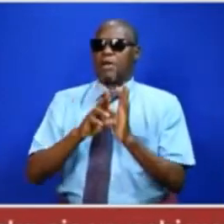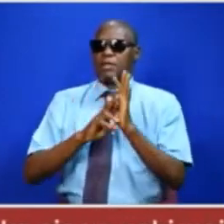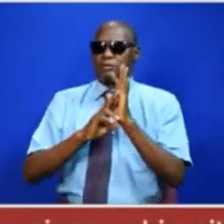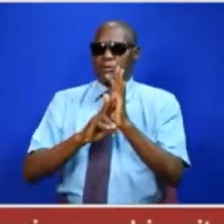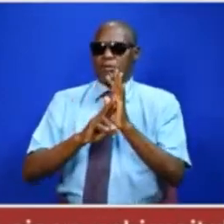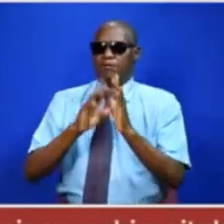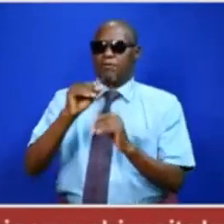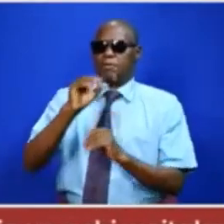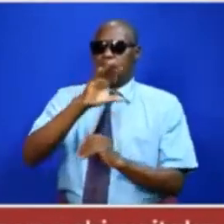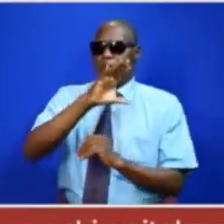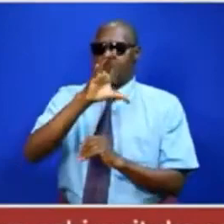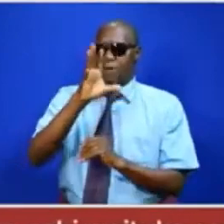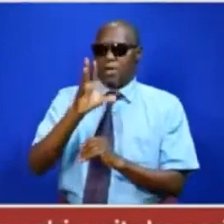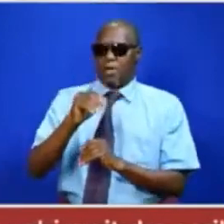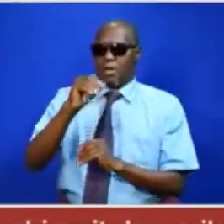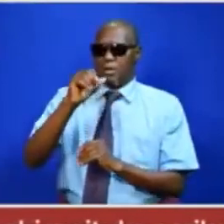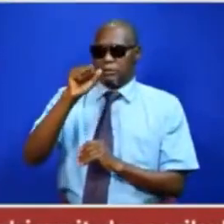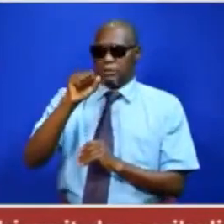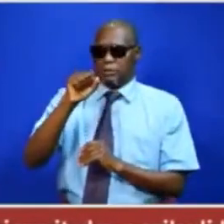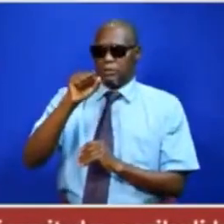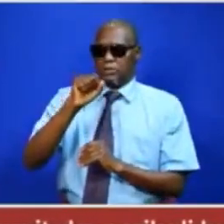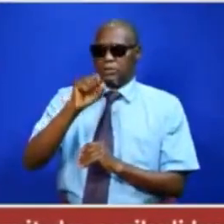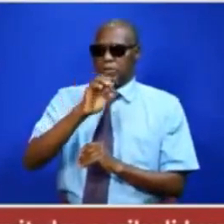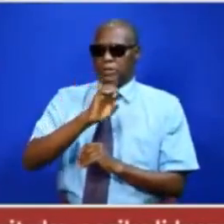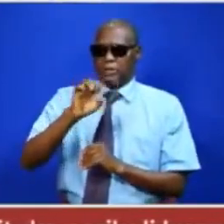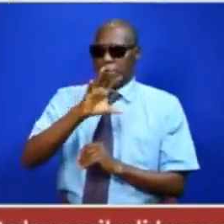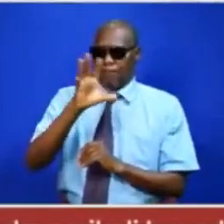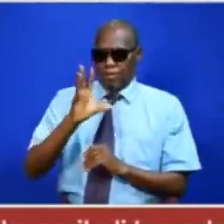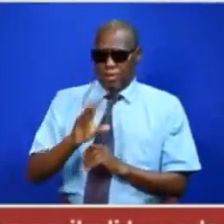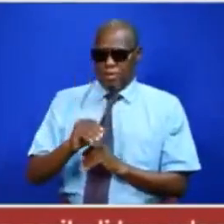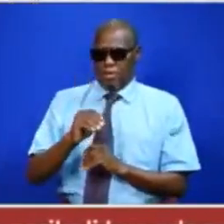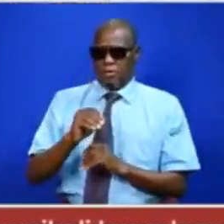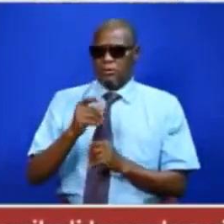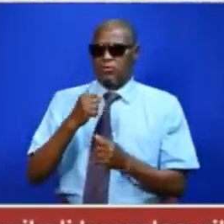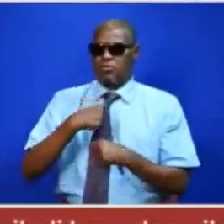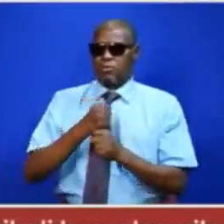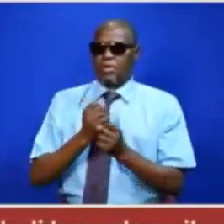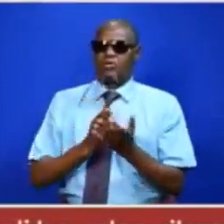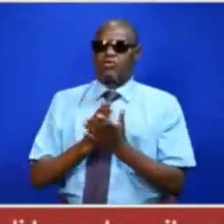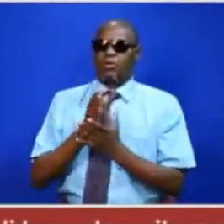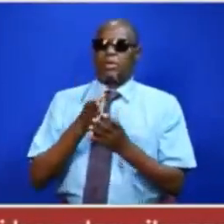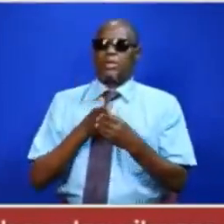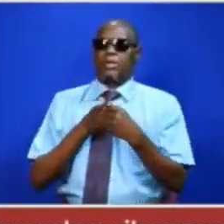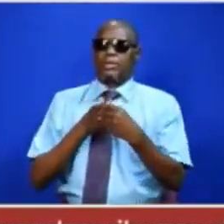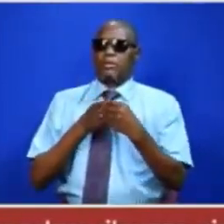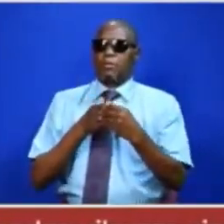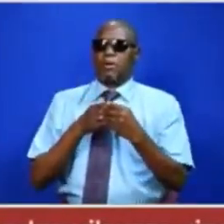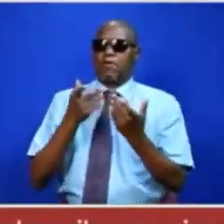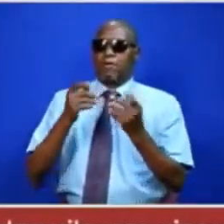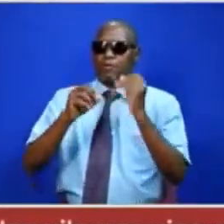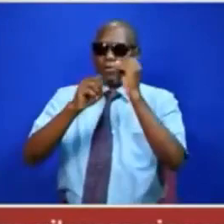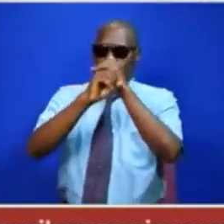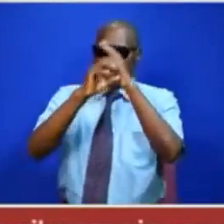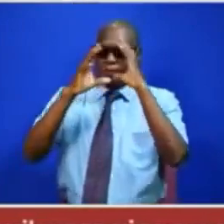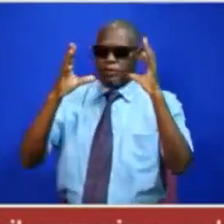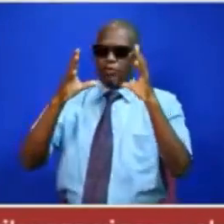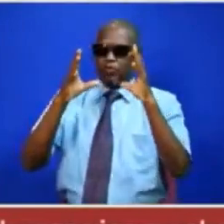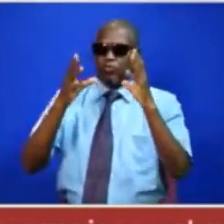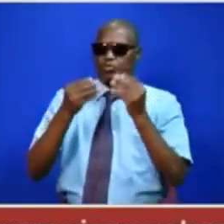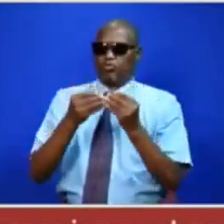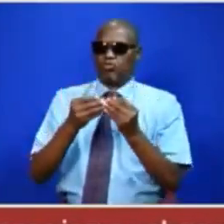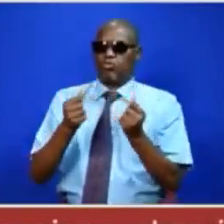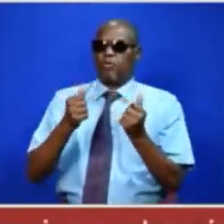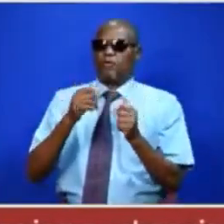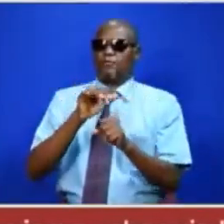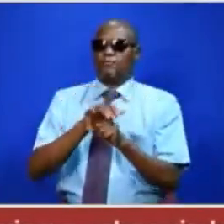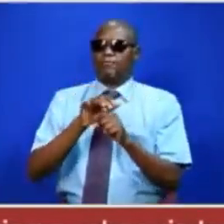Afrika Mashariki katika jukumu hilo muhimu, na kusisitiza hitaji ya uongozi wenye maono ili kukabiliana na changamoto